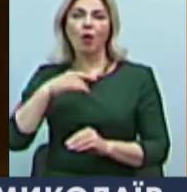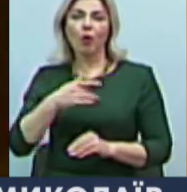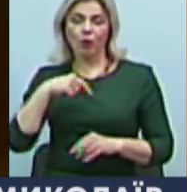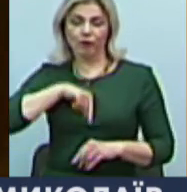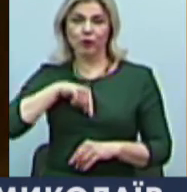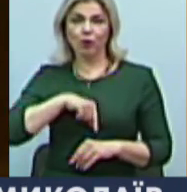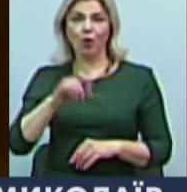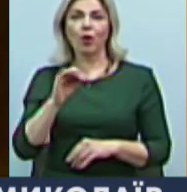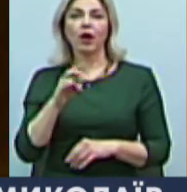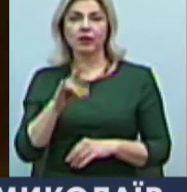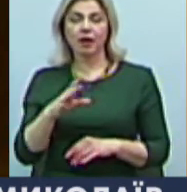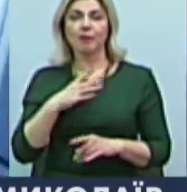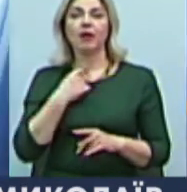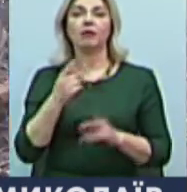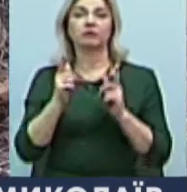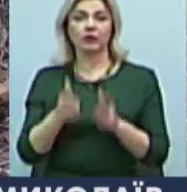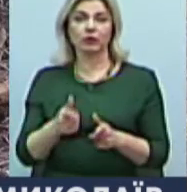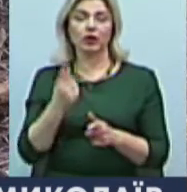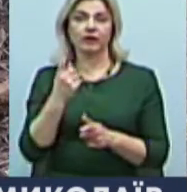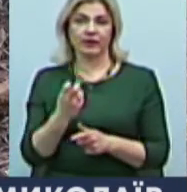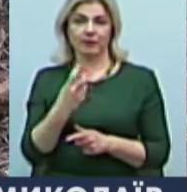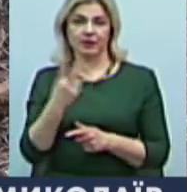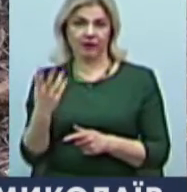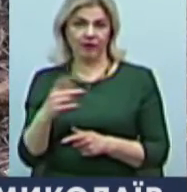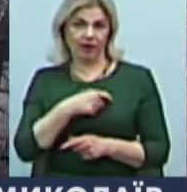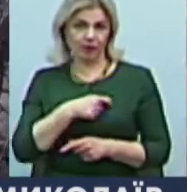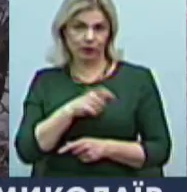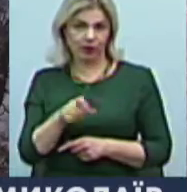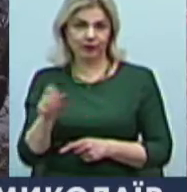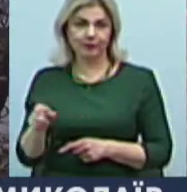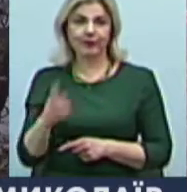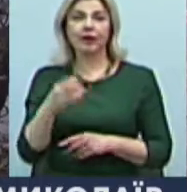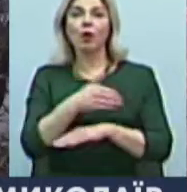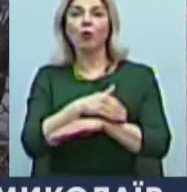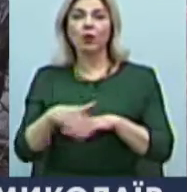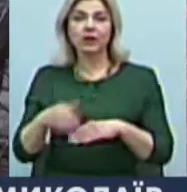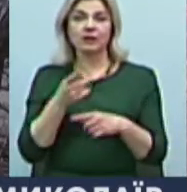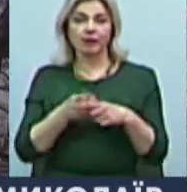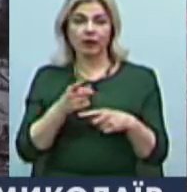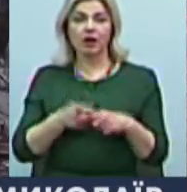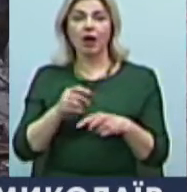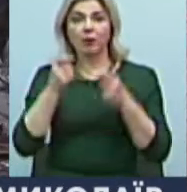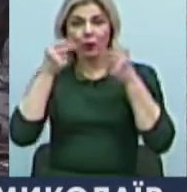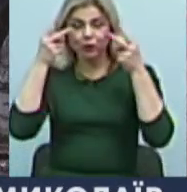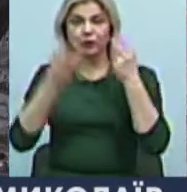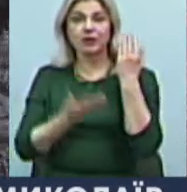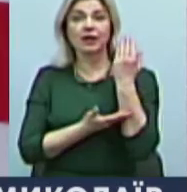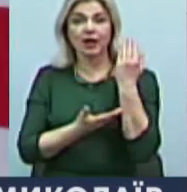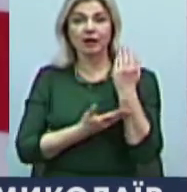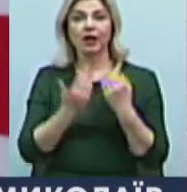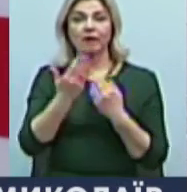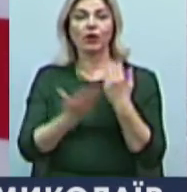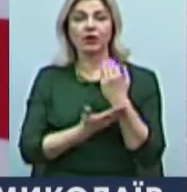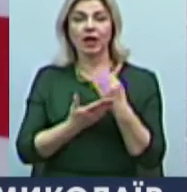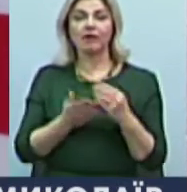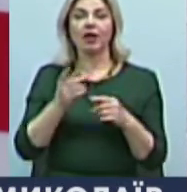проголосував 231 парламентар. На перетині вулиць Спаської та Шнеєрсона розпливалася акація. Її гілля частково